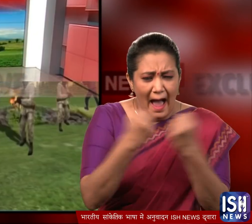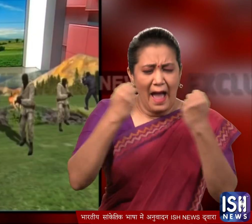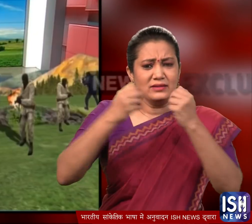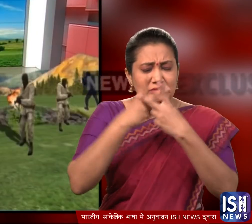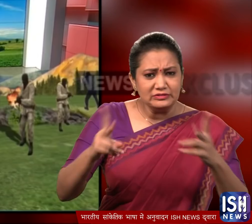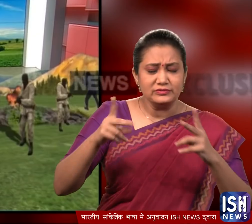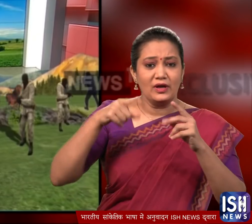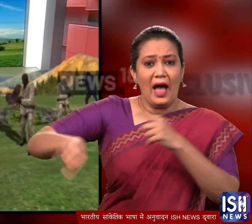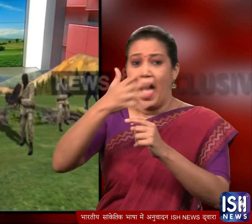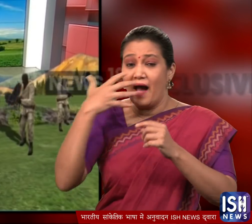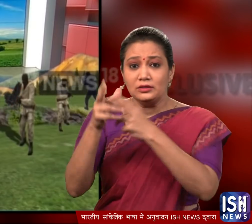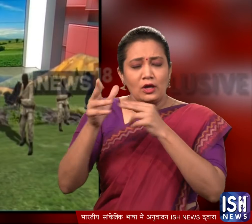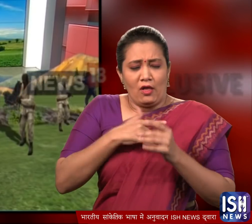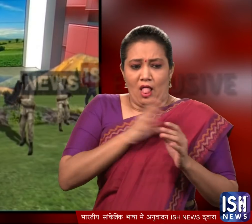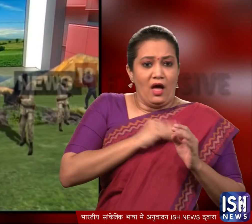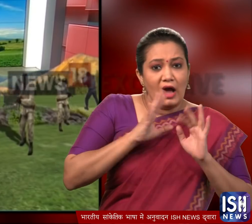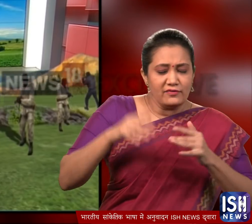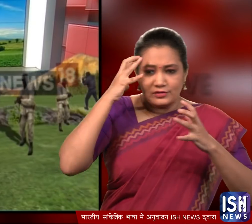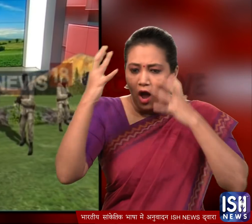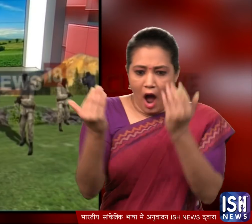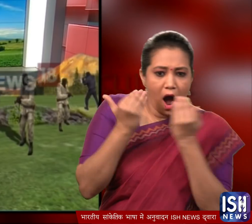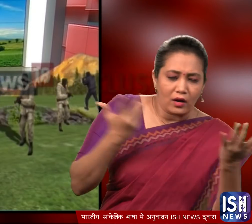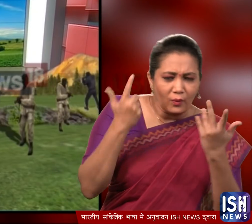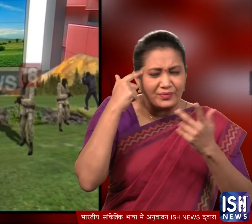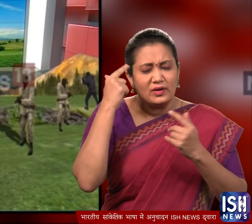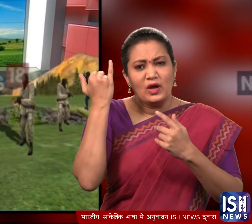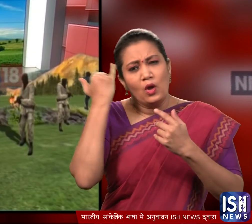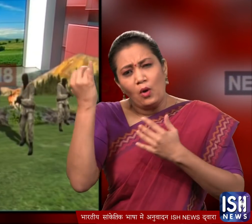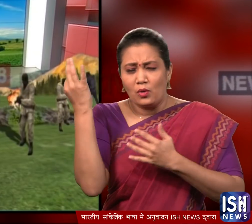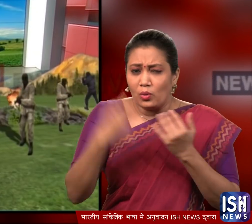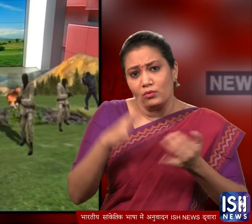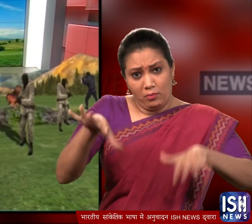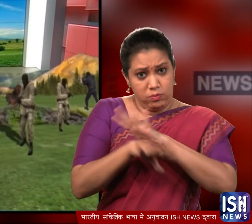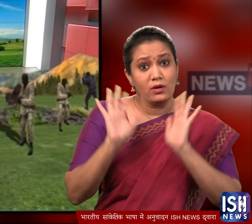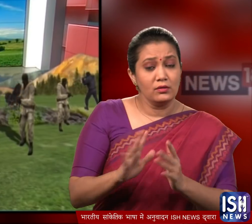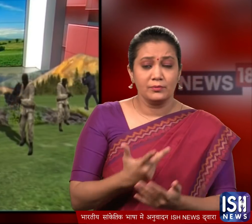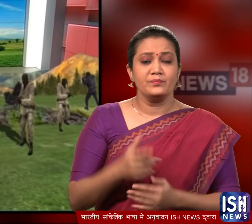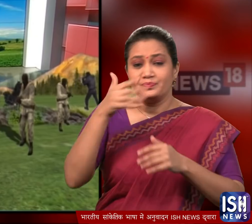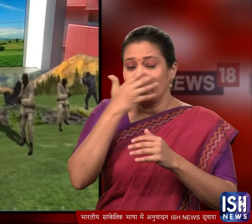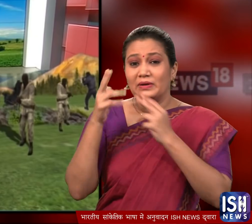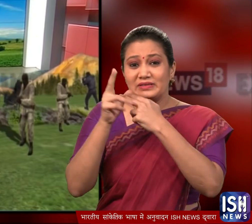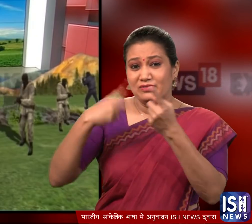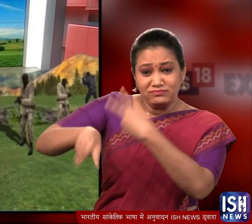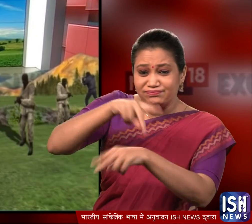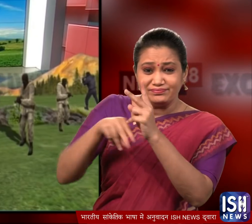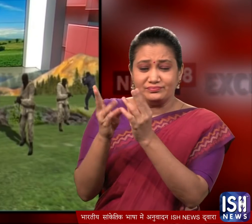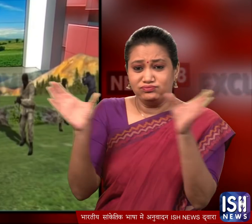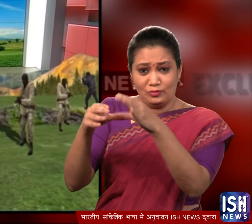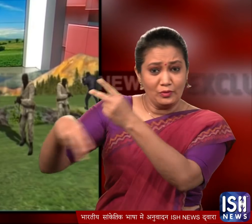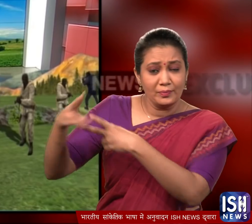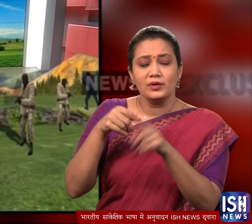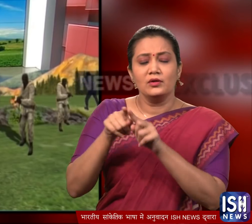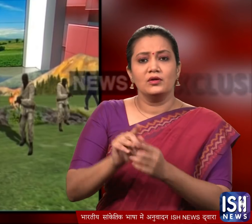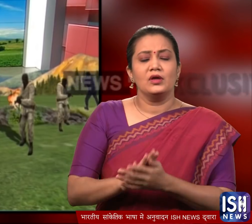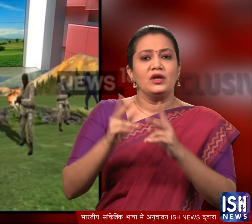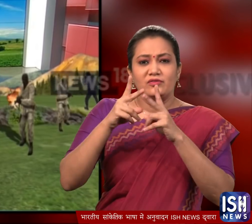ताबड़तोड़ मुठभेड़ों से डरे आतंकी अब अपनी सुरक्षा के लिए परेशान हैं और इसलिए वो एक नई साजिश रच रहे हैं। आतंकी संगठनों की इस साजिश की